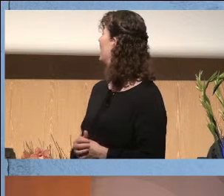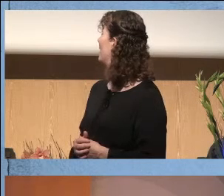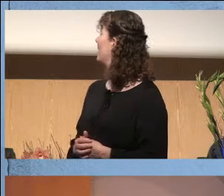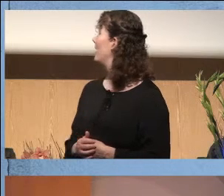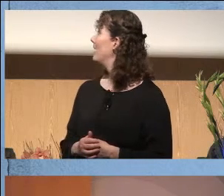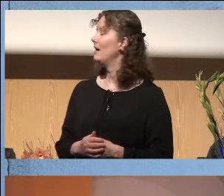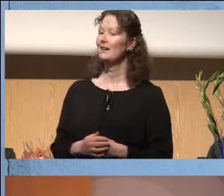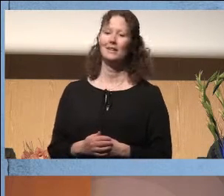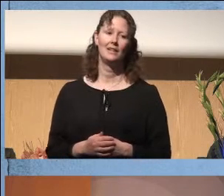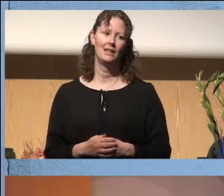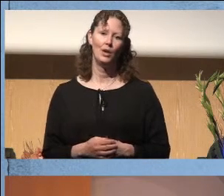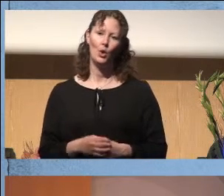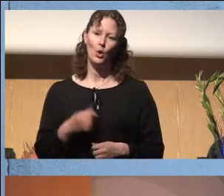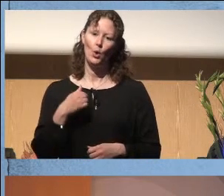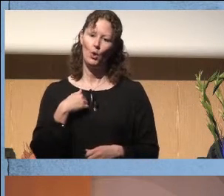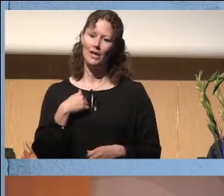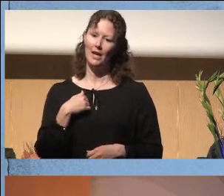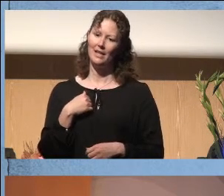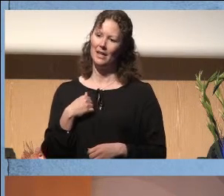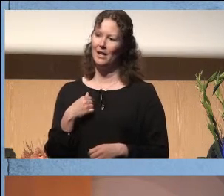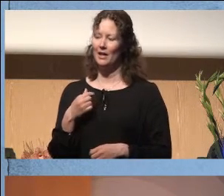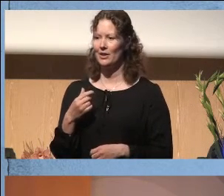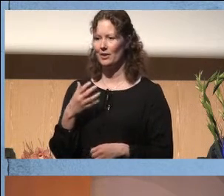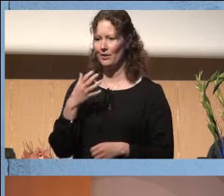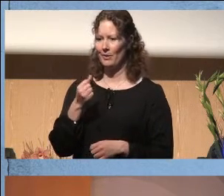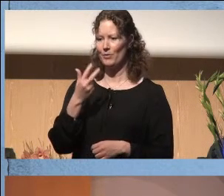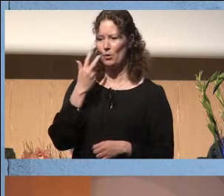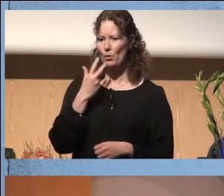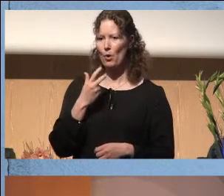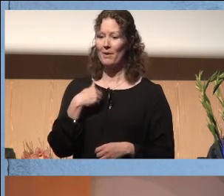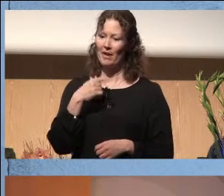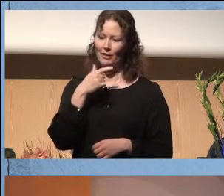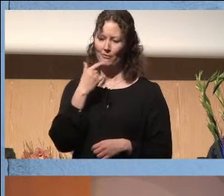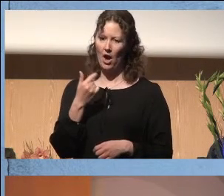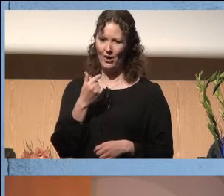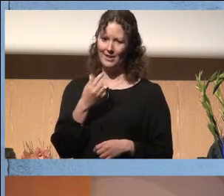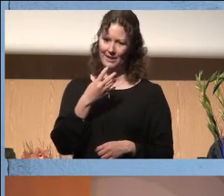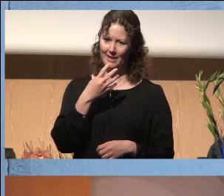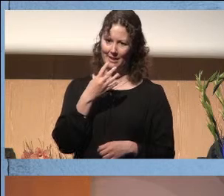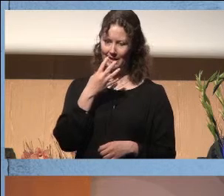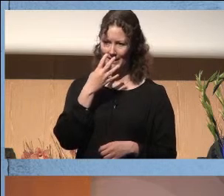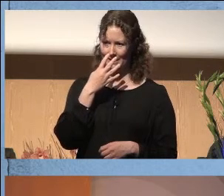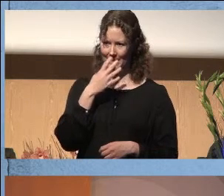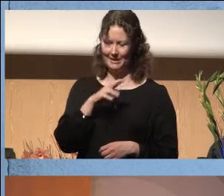Og jeg er 58 år, men har vært far i 93. Det er mye.